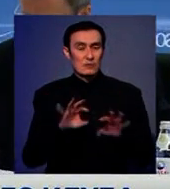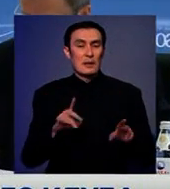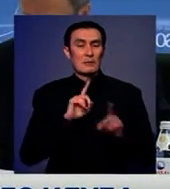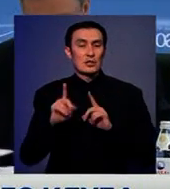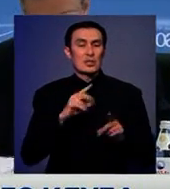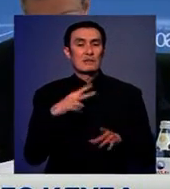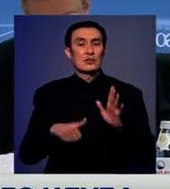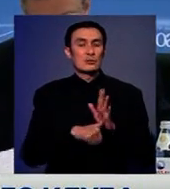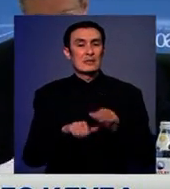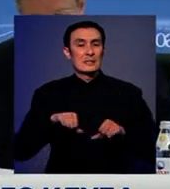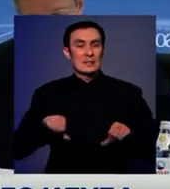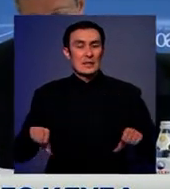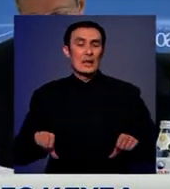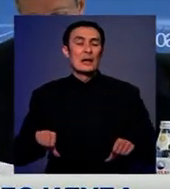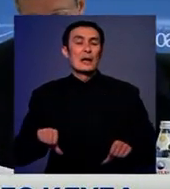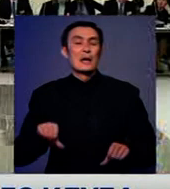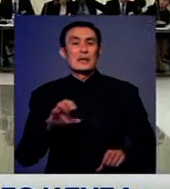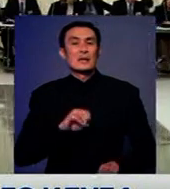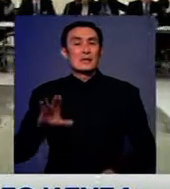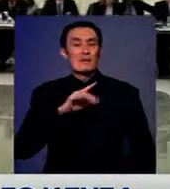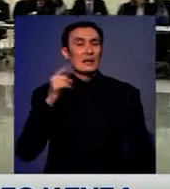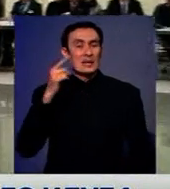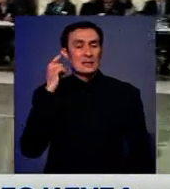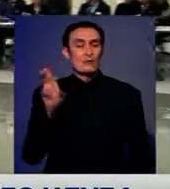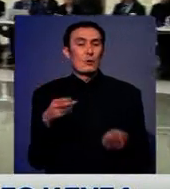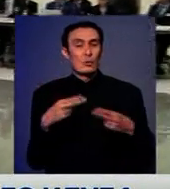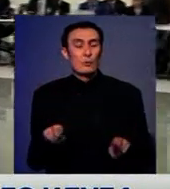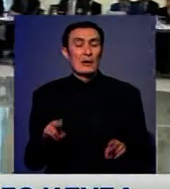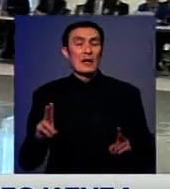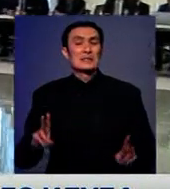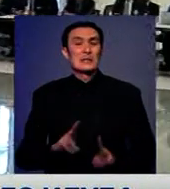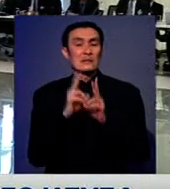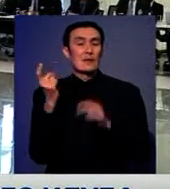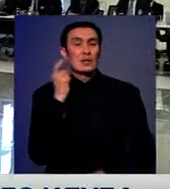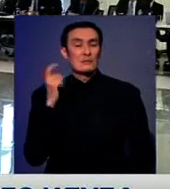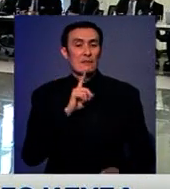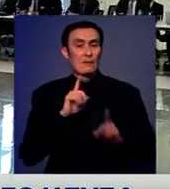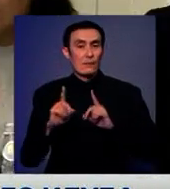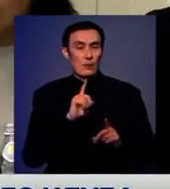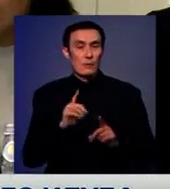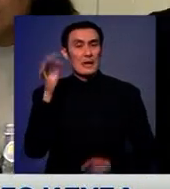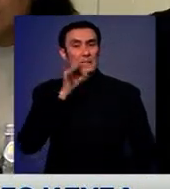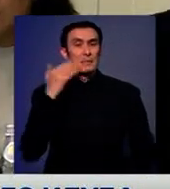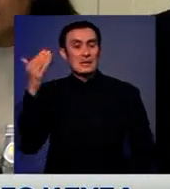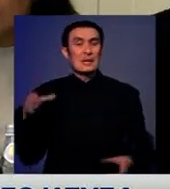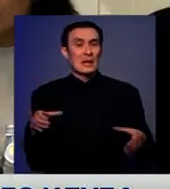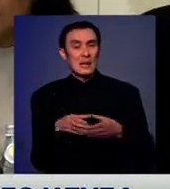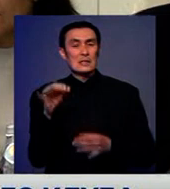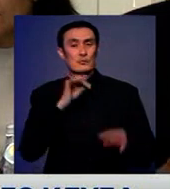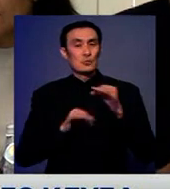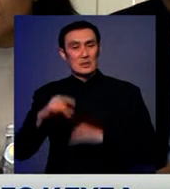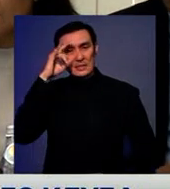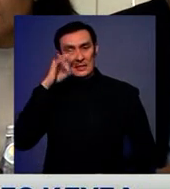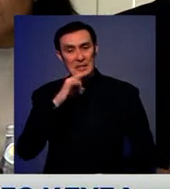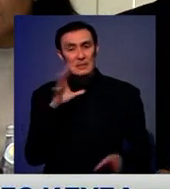площадке 26-го заседания Берлинского евразийского клуба. В преддверии Астанинского экономического форума немецкая делегация обсудила